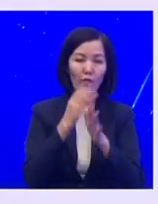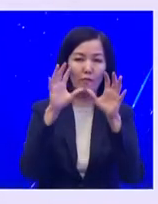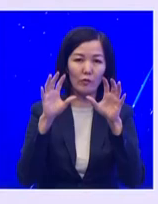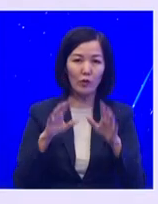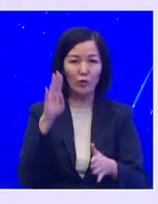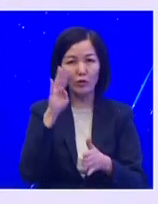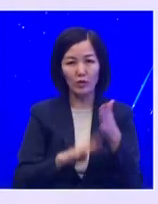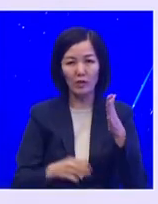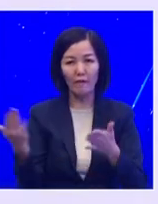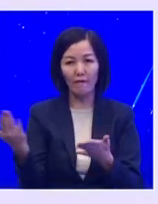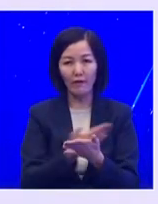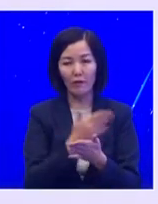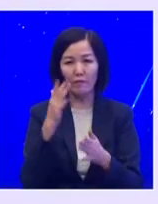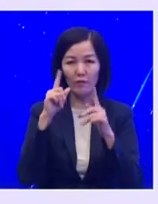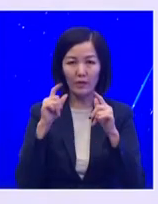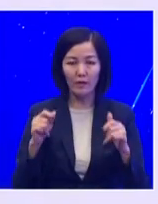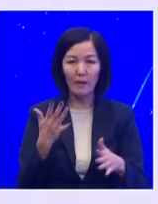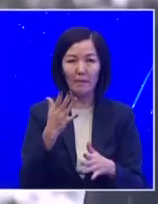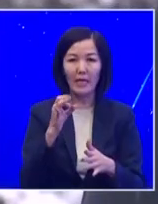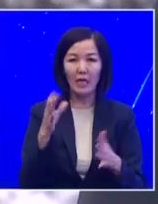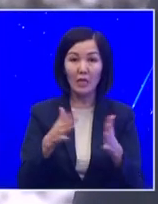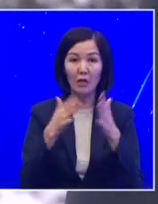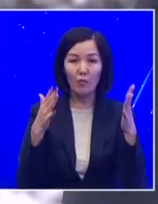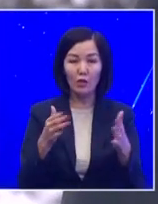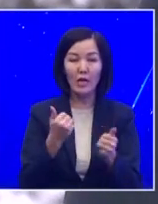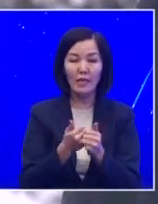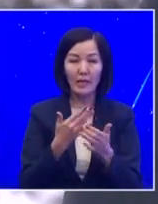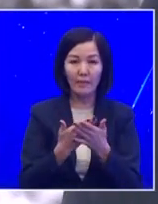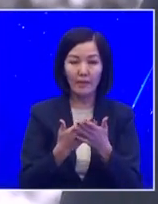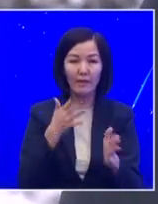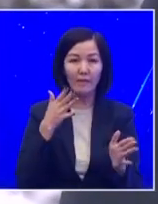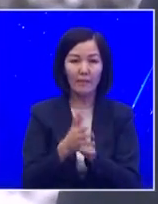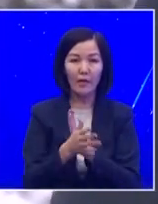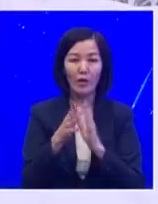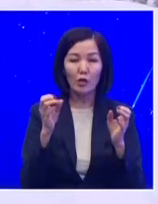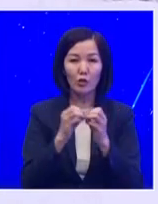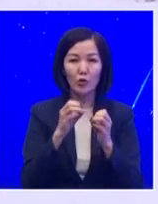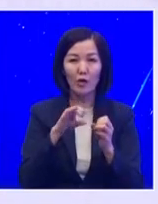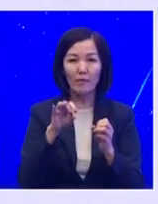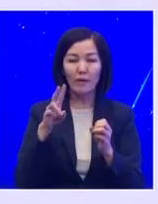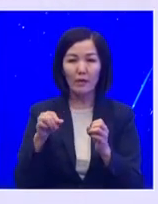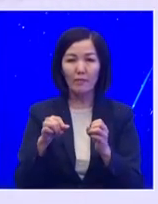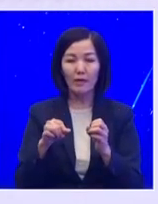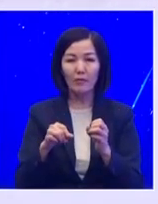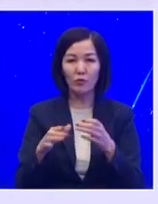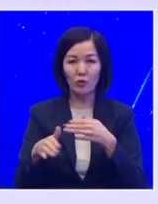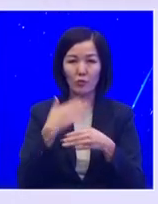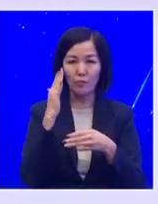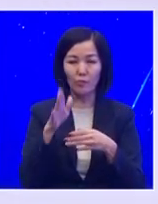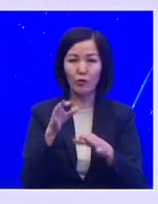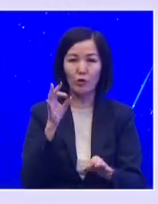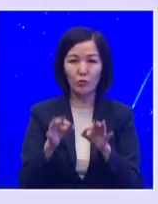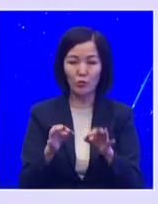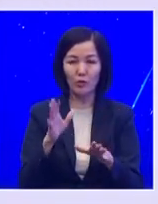штраф за незаконную вырубку деревьев повышается в 5 раз. А если причиненный ущерб превысит 100 МРП, то последует уже уголовная ответственность. Также